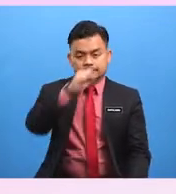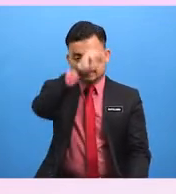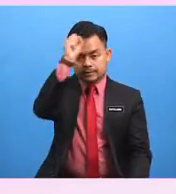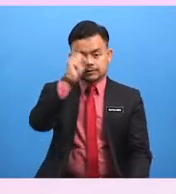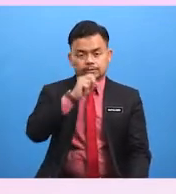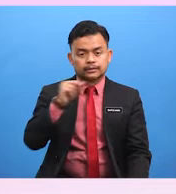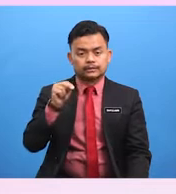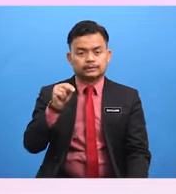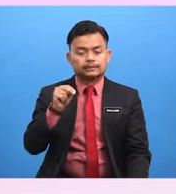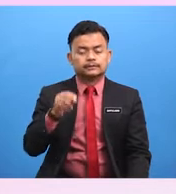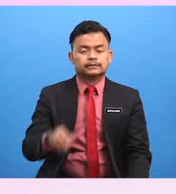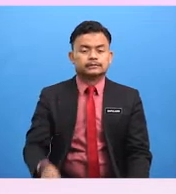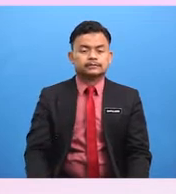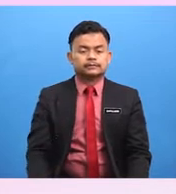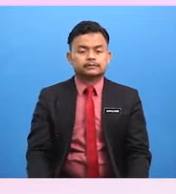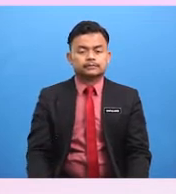Soalannya, A.